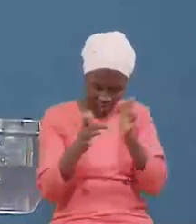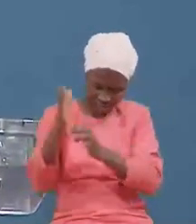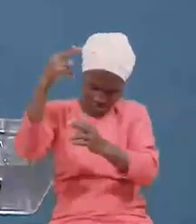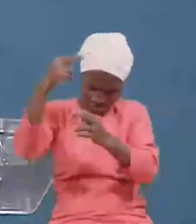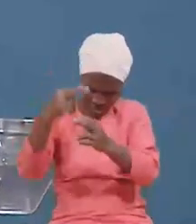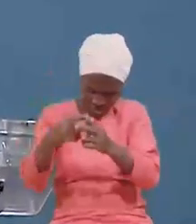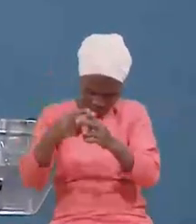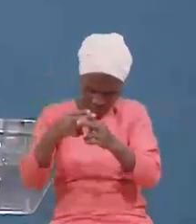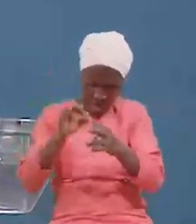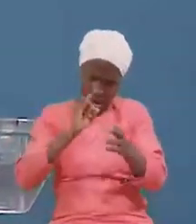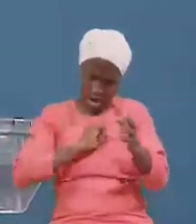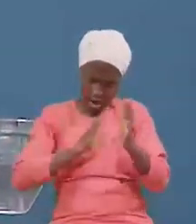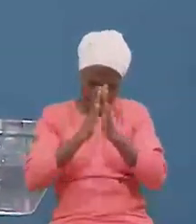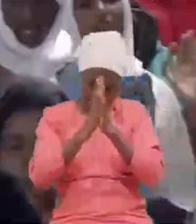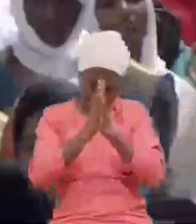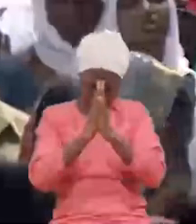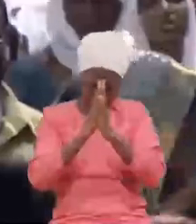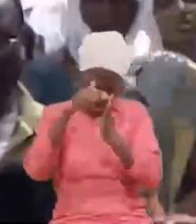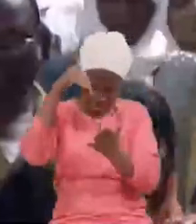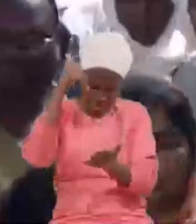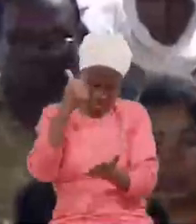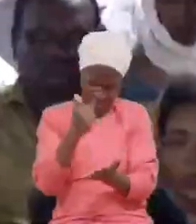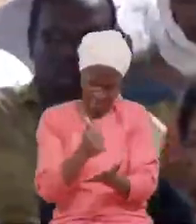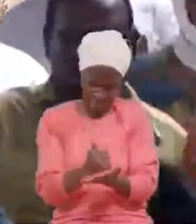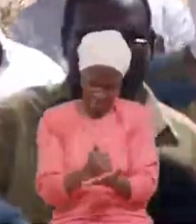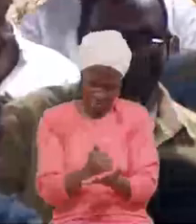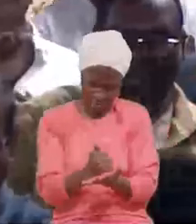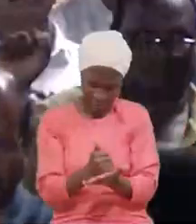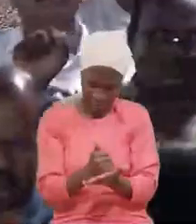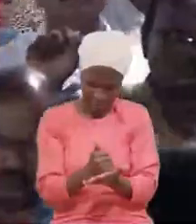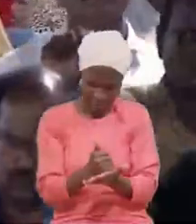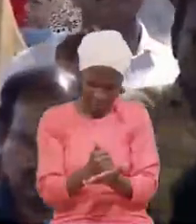Au nom de Jésus, j'ai prié.